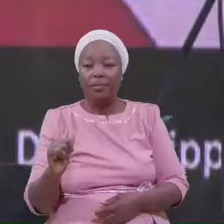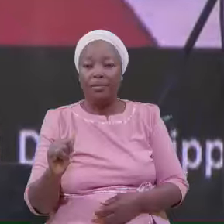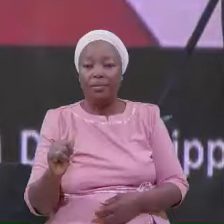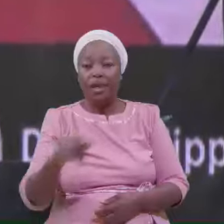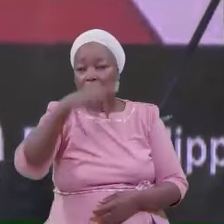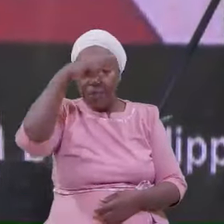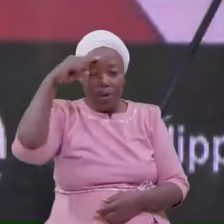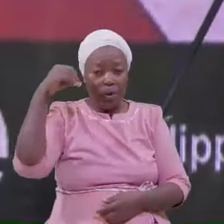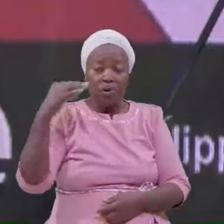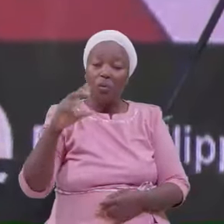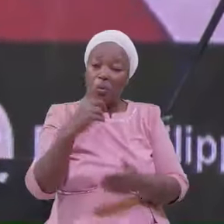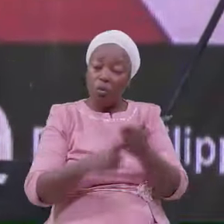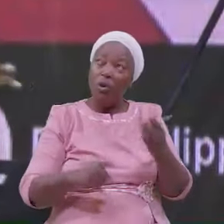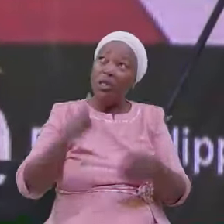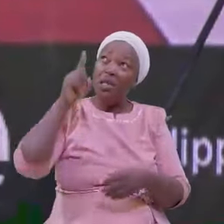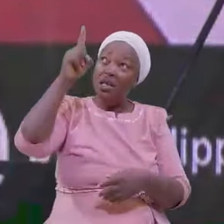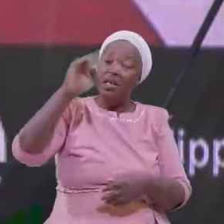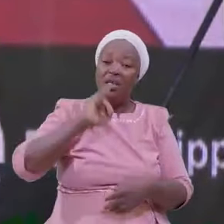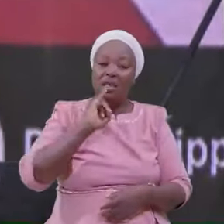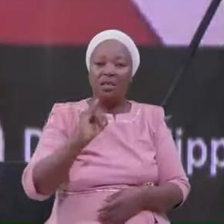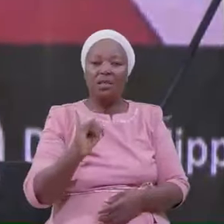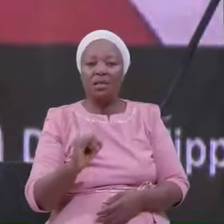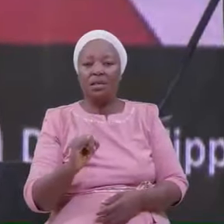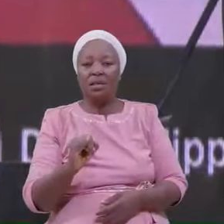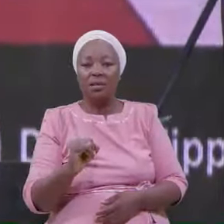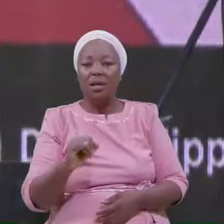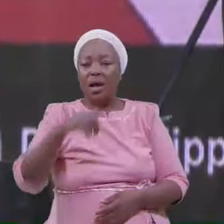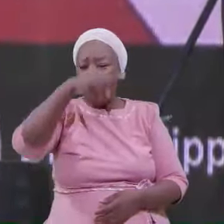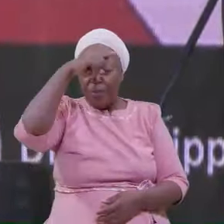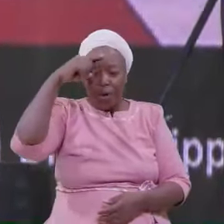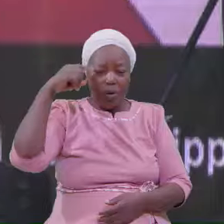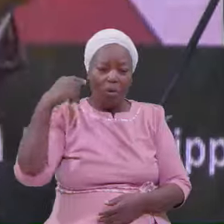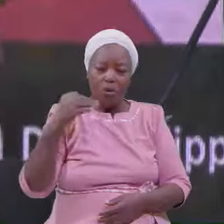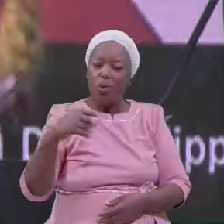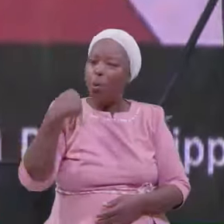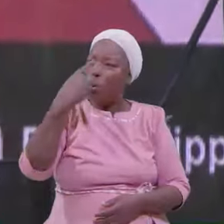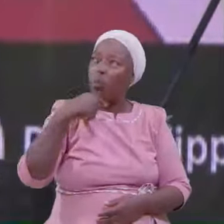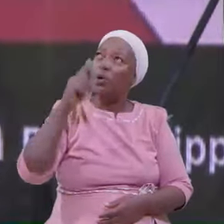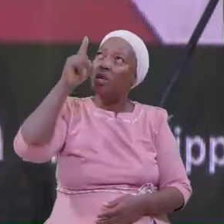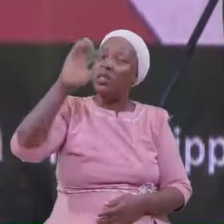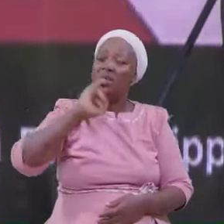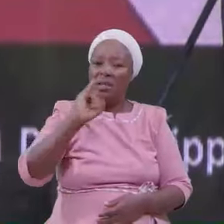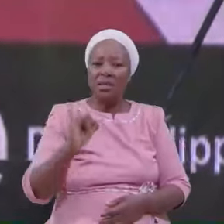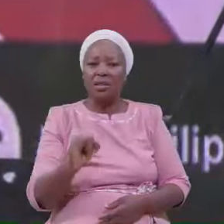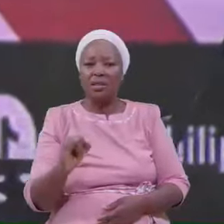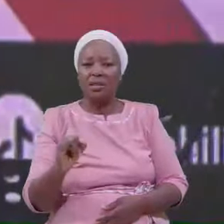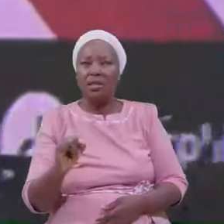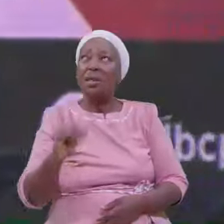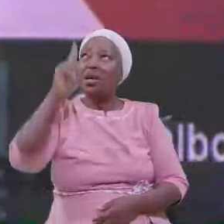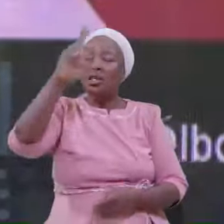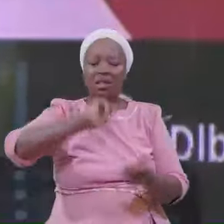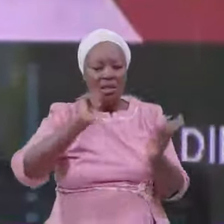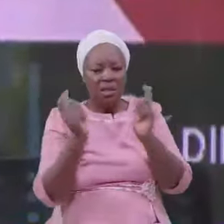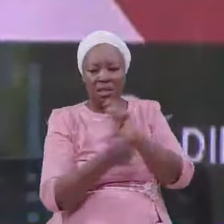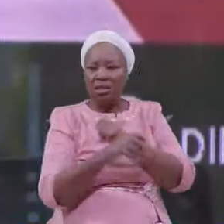He is. Because of who He is. Dahil and He changes kung sino, not. Siya ay